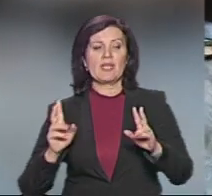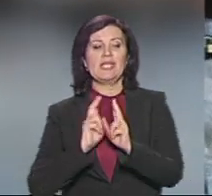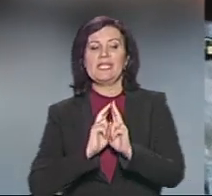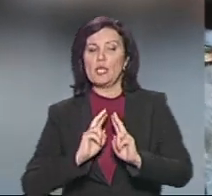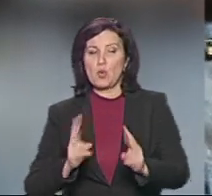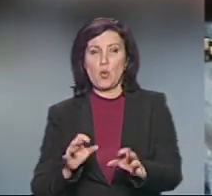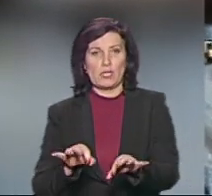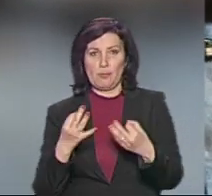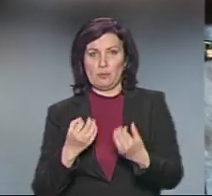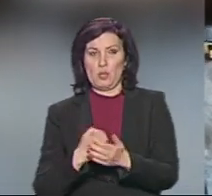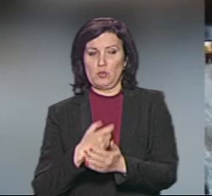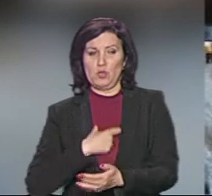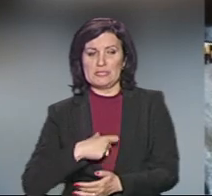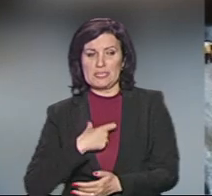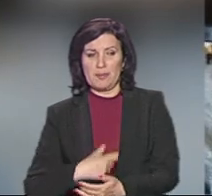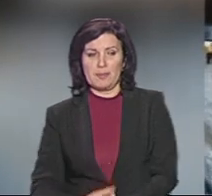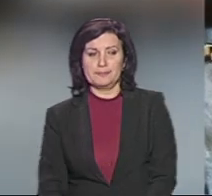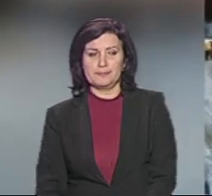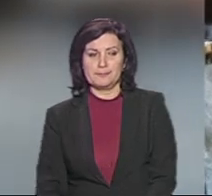нікого не підпускаю до себе.